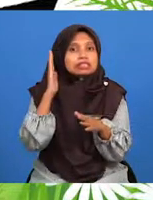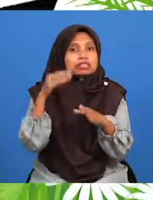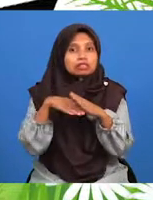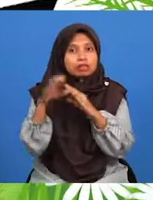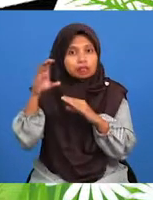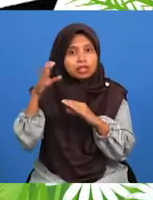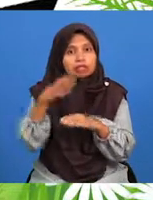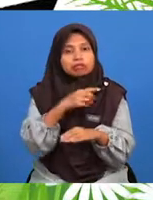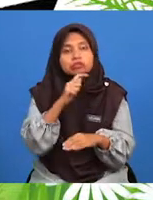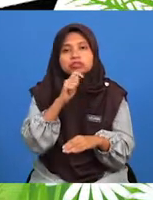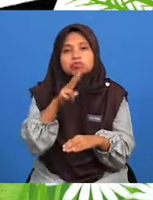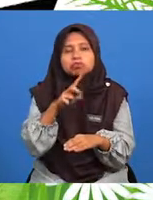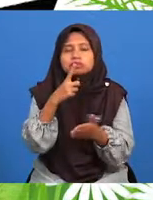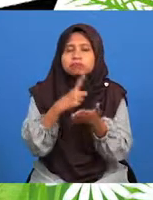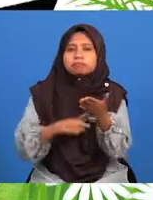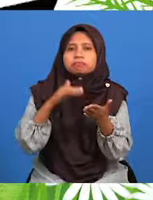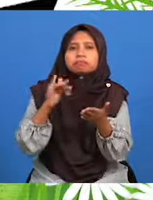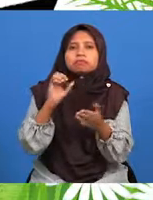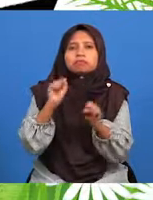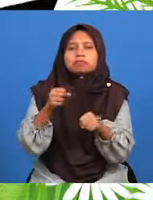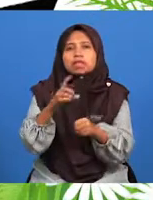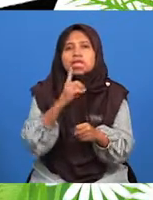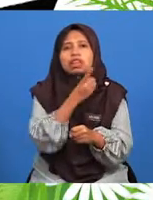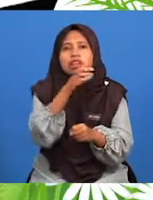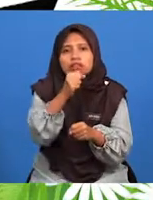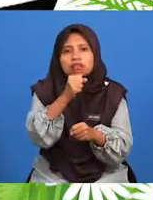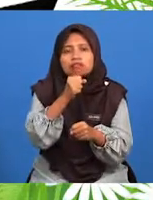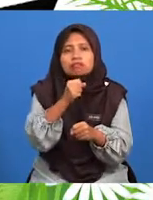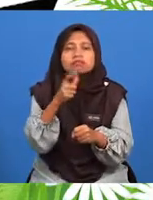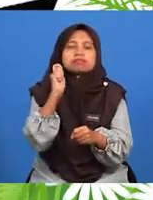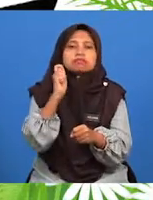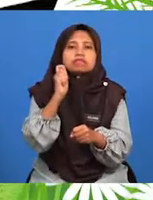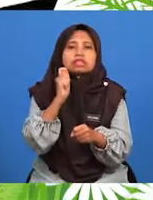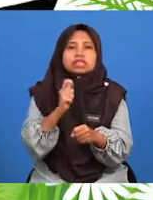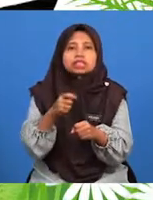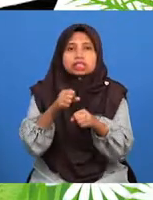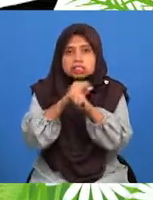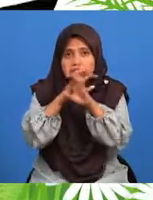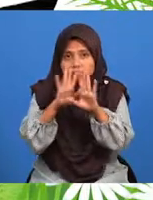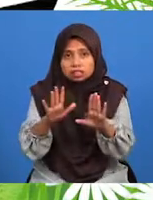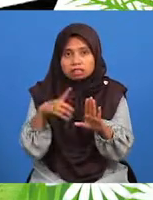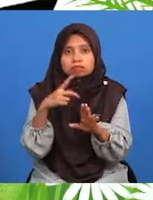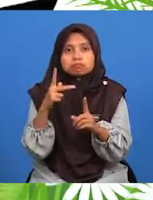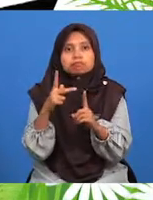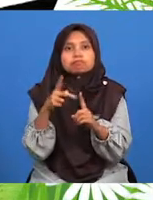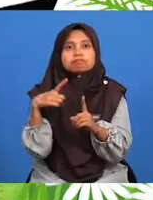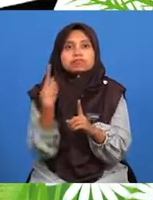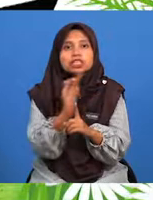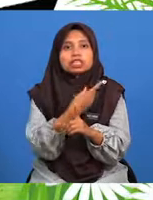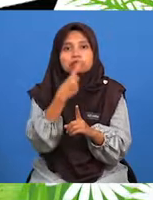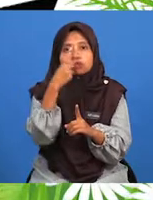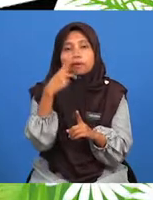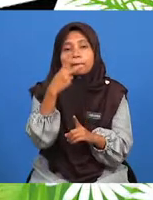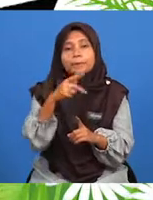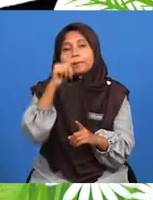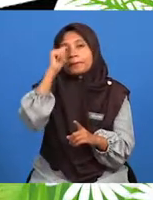boleh diambil daripada ayat tadi ya murid-murid? Dalam ayat tadi telah jelas kepada kita tentang perintah